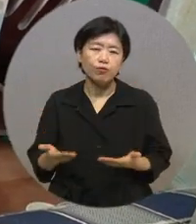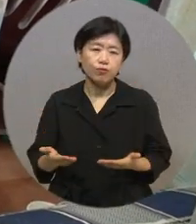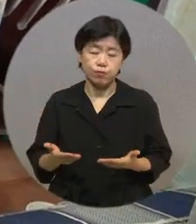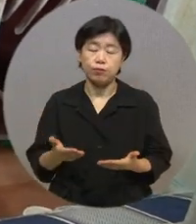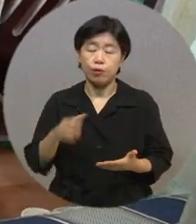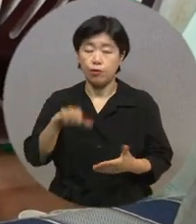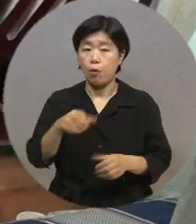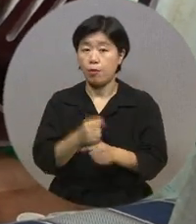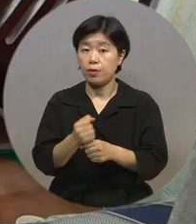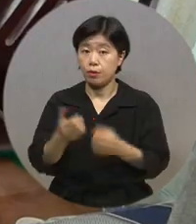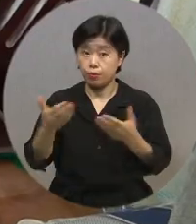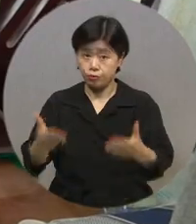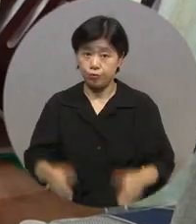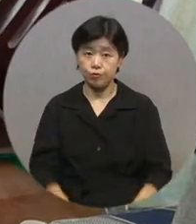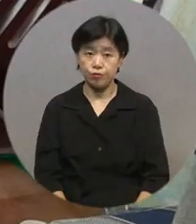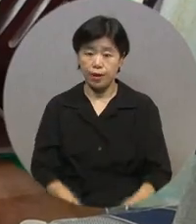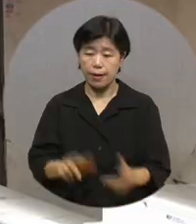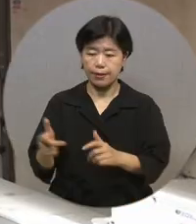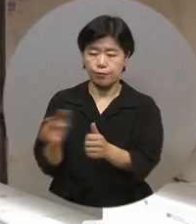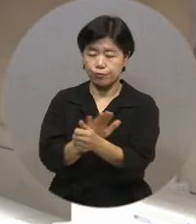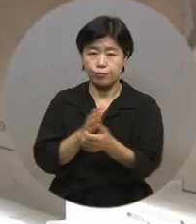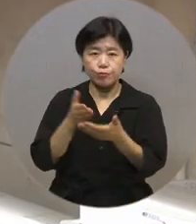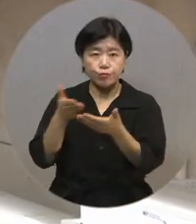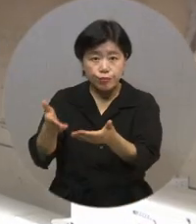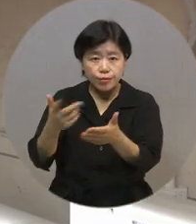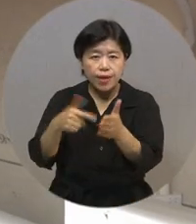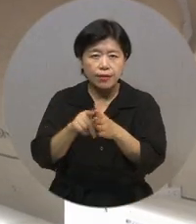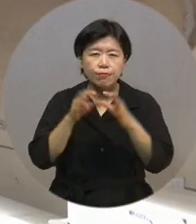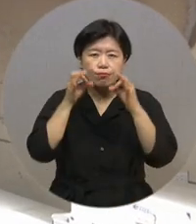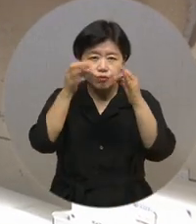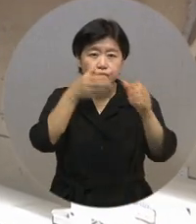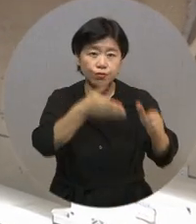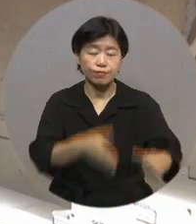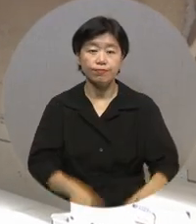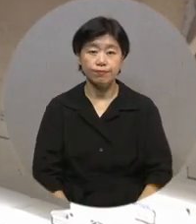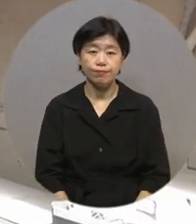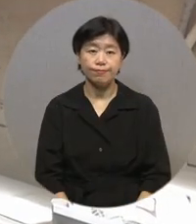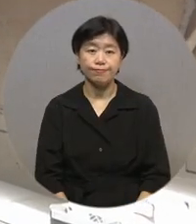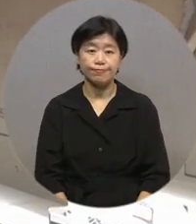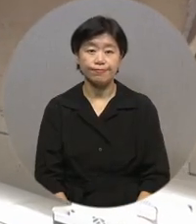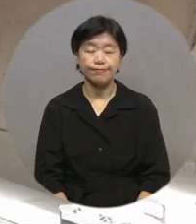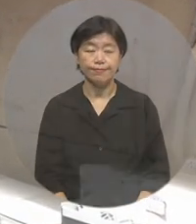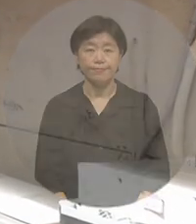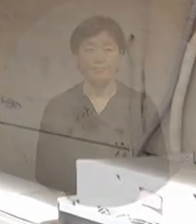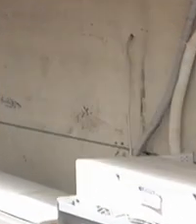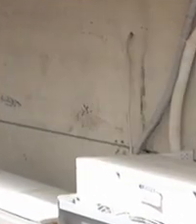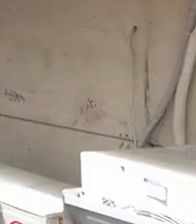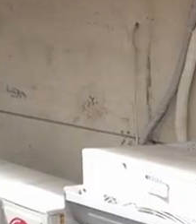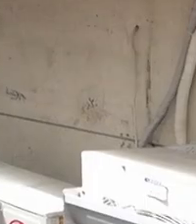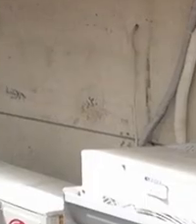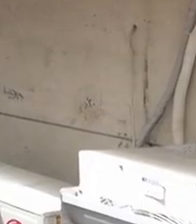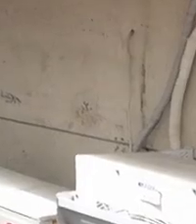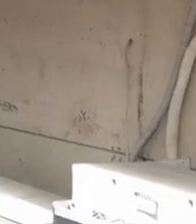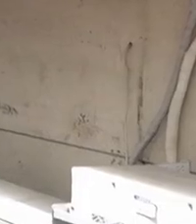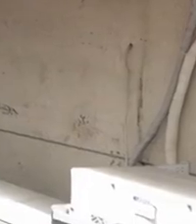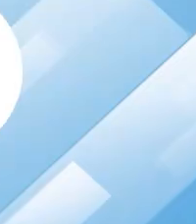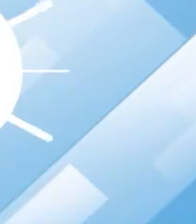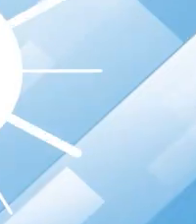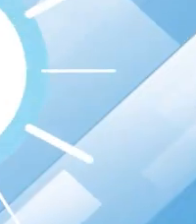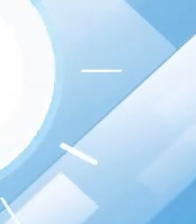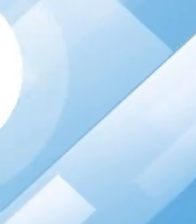중심으로 시민 안전에 총력을 기울여달라고 당부했습니다. 복지TV 뉴스 박태진입니다.